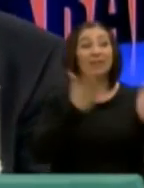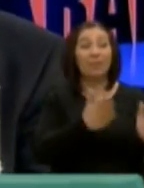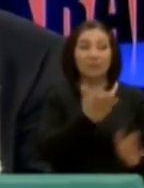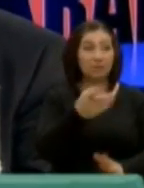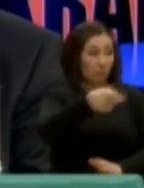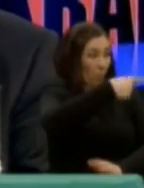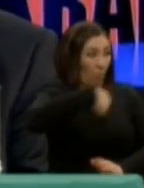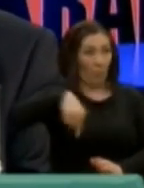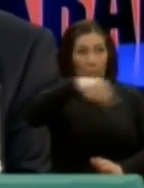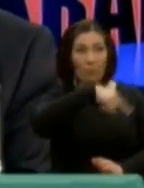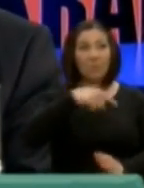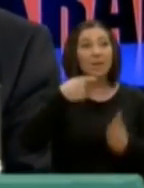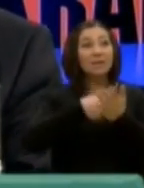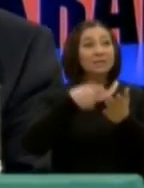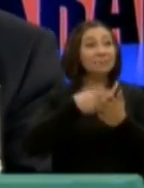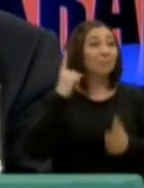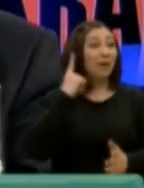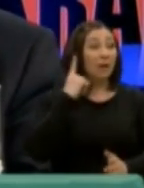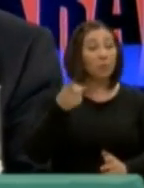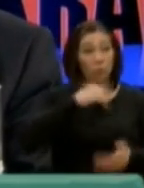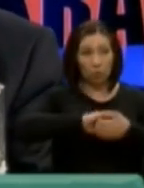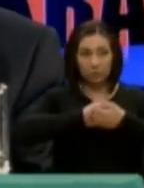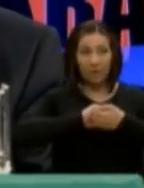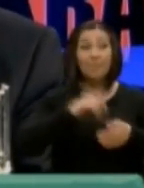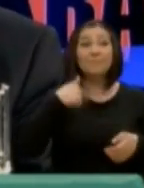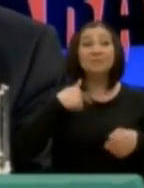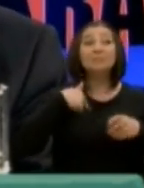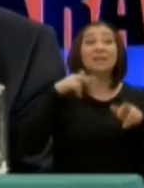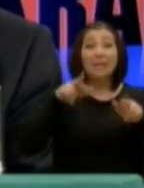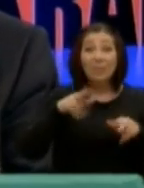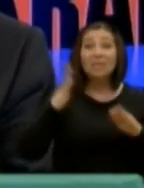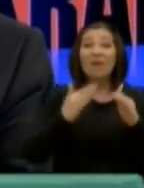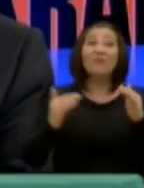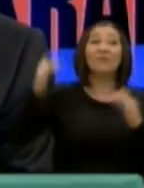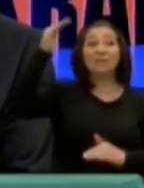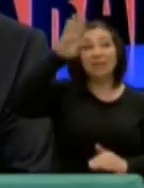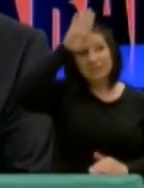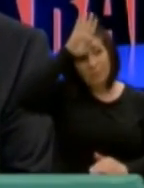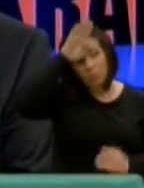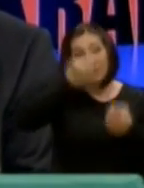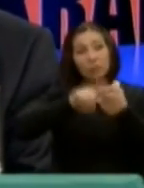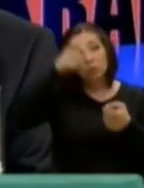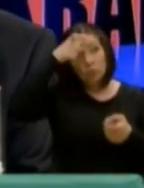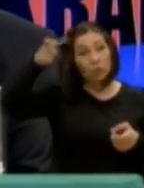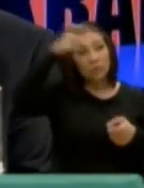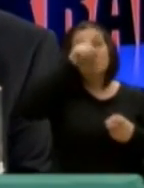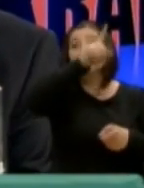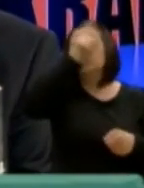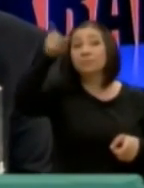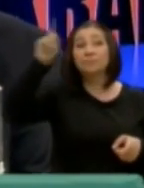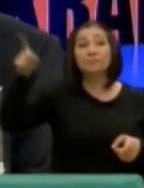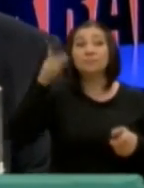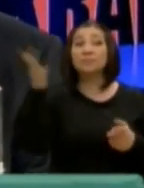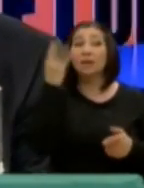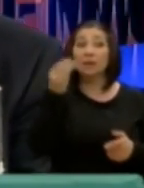Burada bu işlere markalar, dostlarım ve en az bizim kaderden daha fazla da İstanbul'da ve Türkiye'nin birçok yerinde bizim ve bizden daha